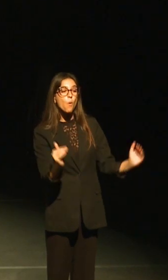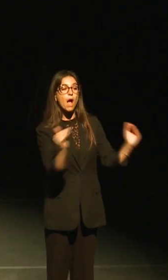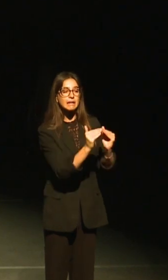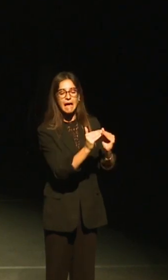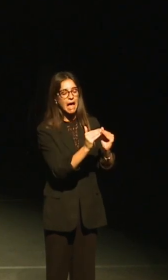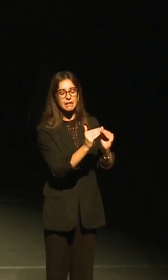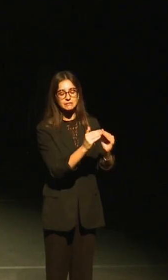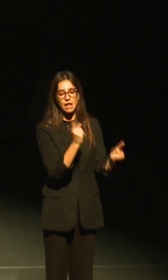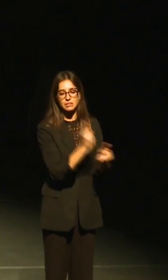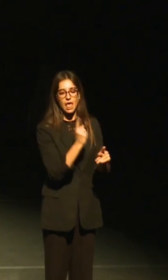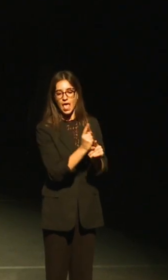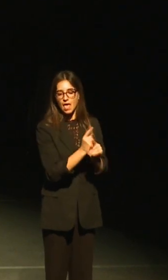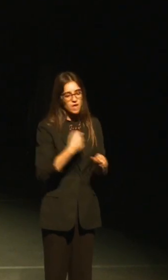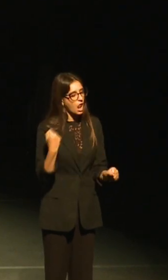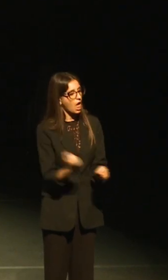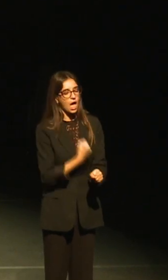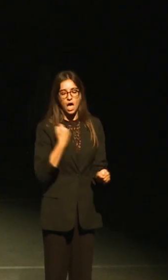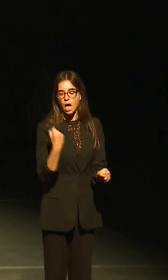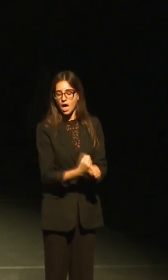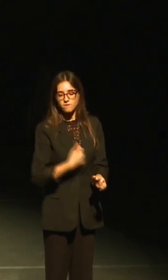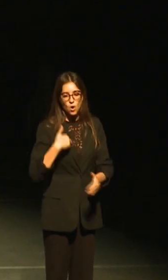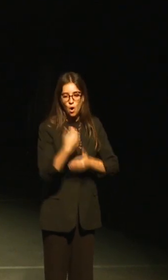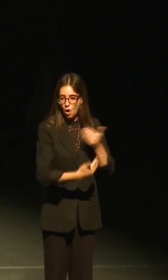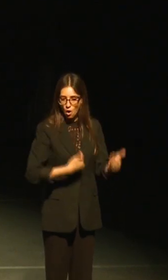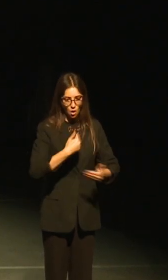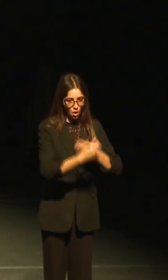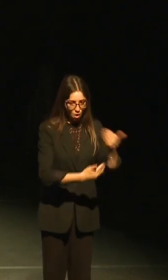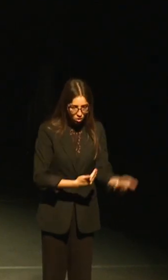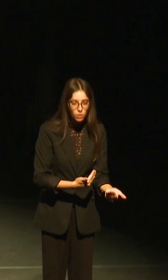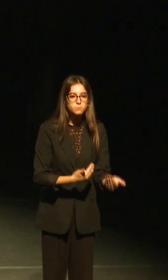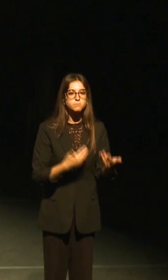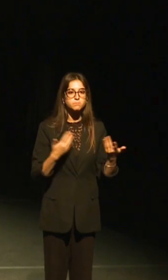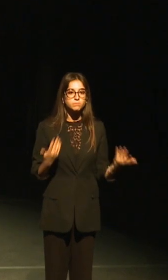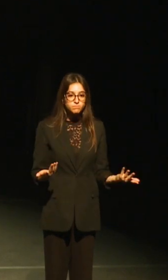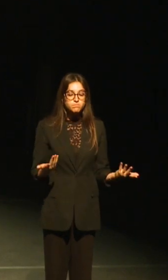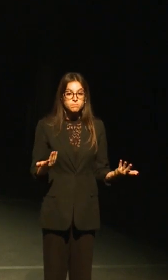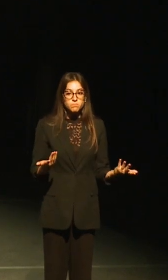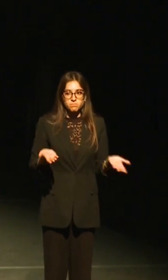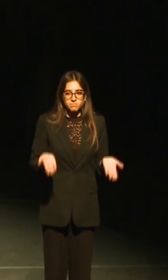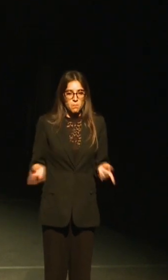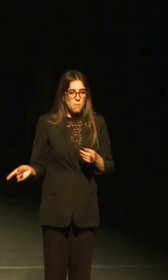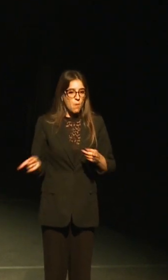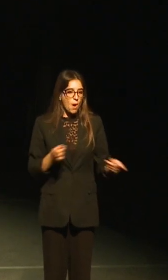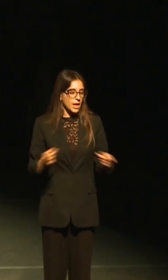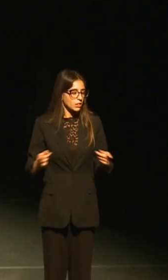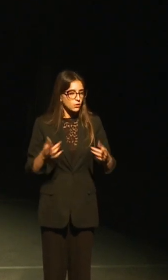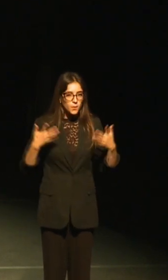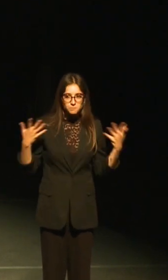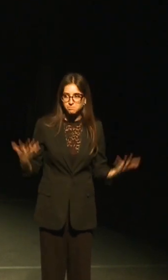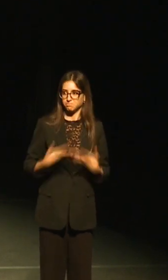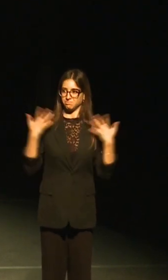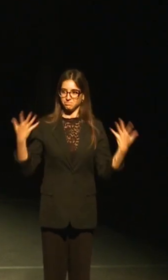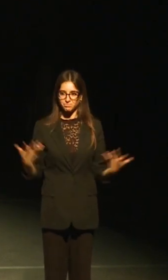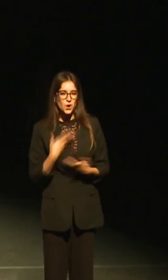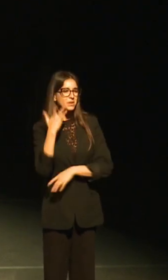una tappa successiva dal punto di vista per il paese io credo che sia stato un momento entusiasmante un momento